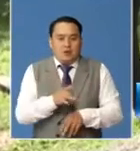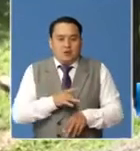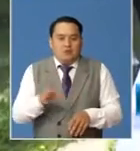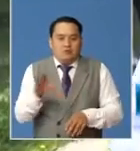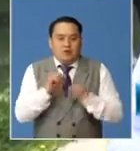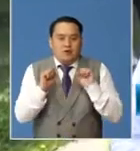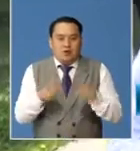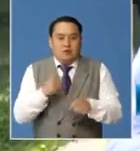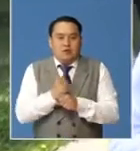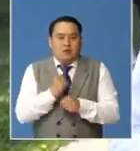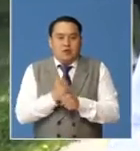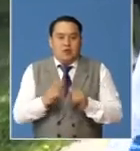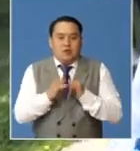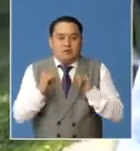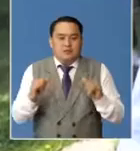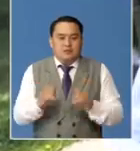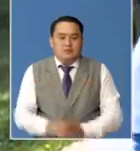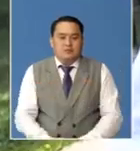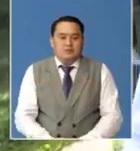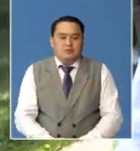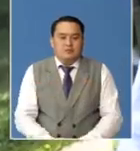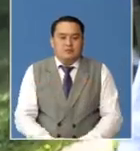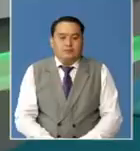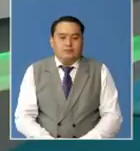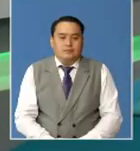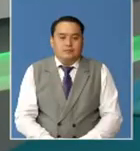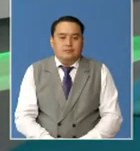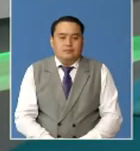все возможное для развития этой сферы.